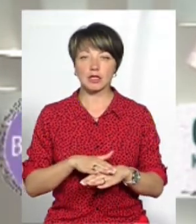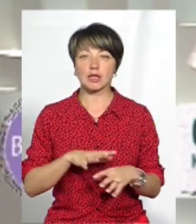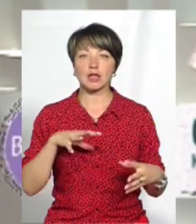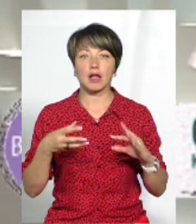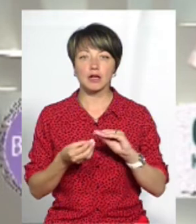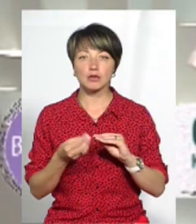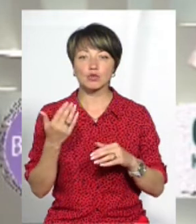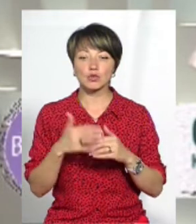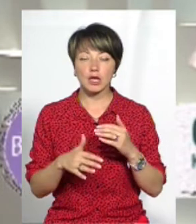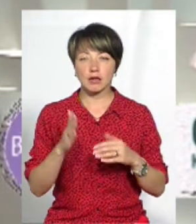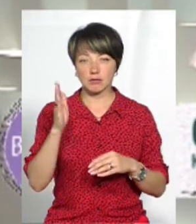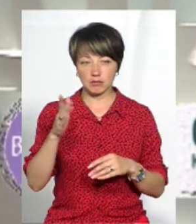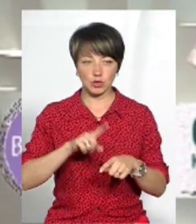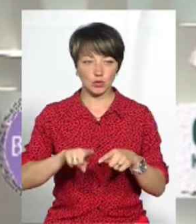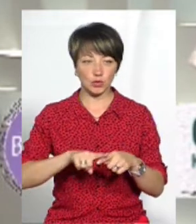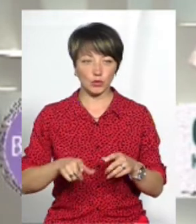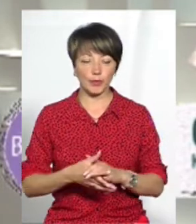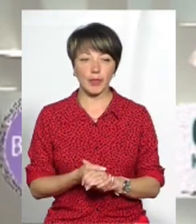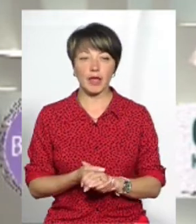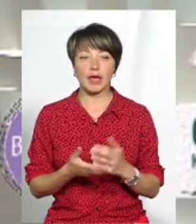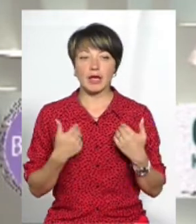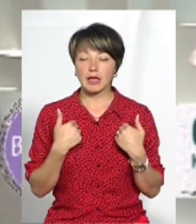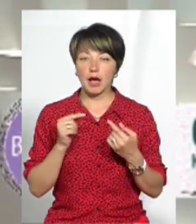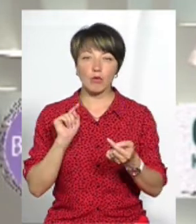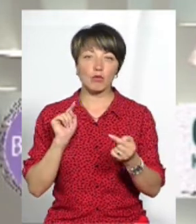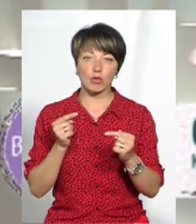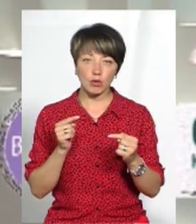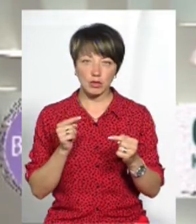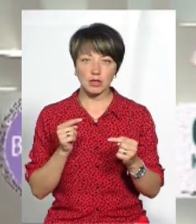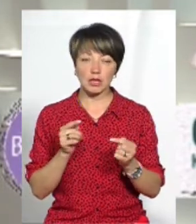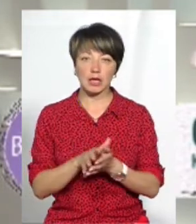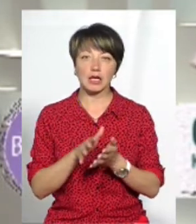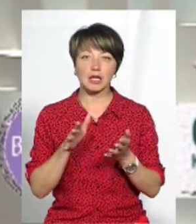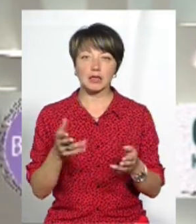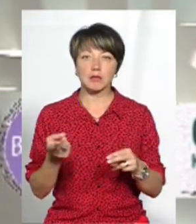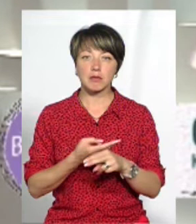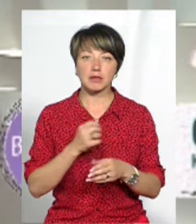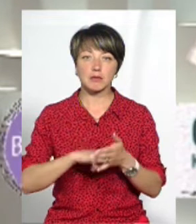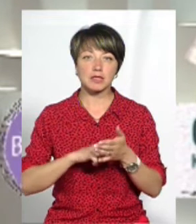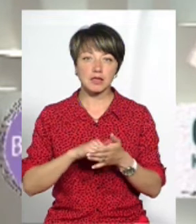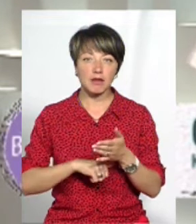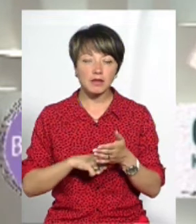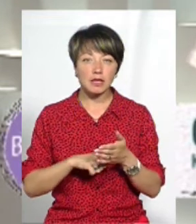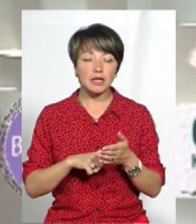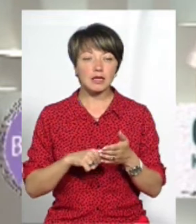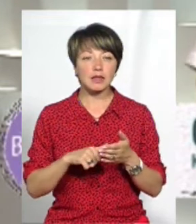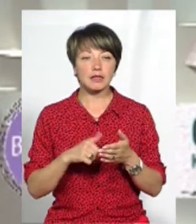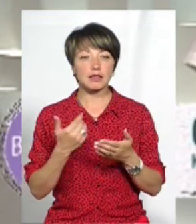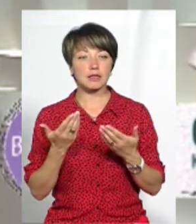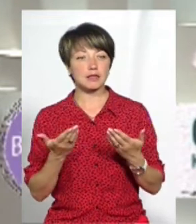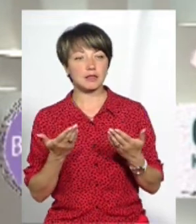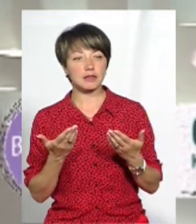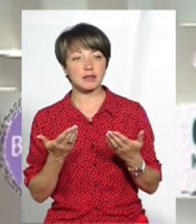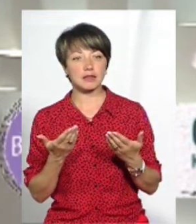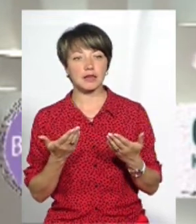навіть наслідки вже в середній перспективі. Я, власне, проти огульної критики там, чи безпідставних якихось закидів в